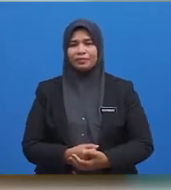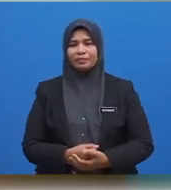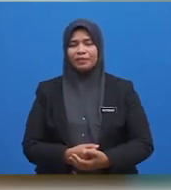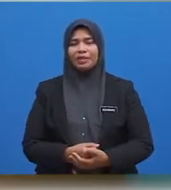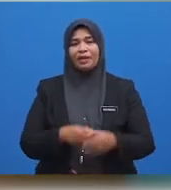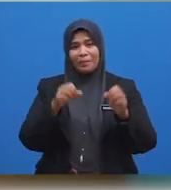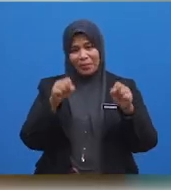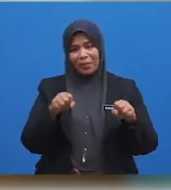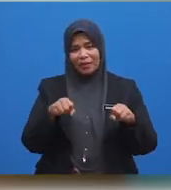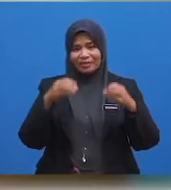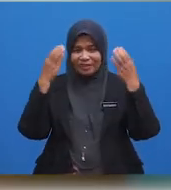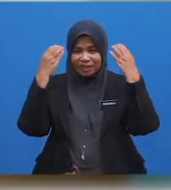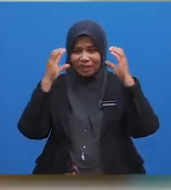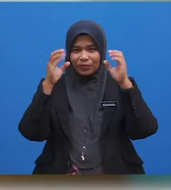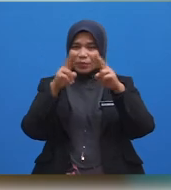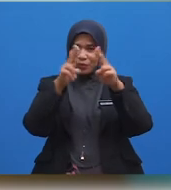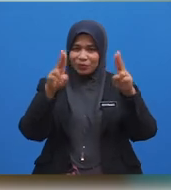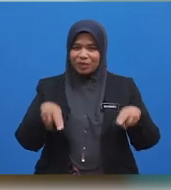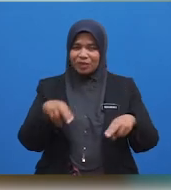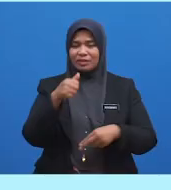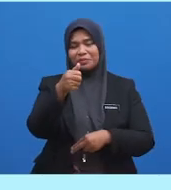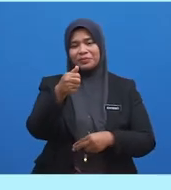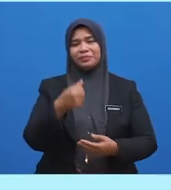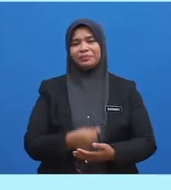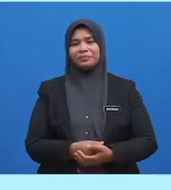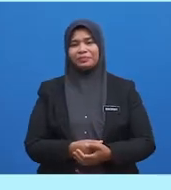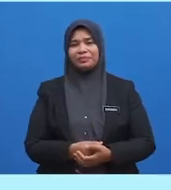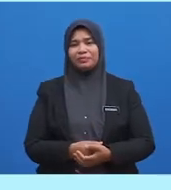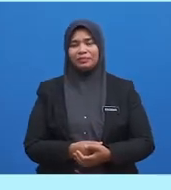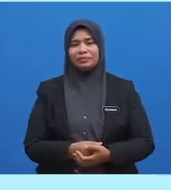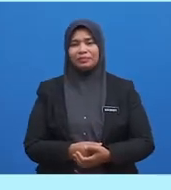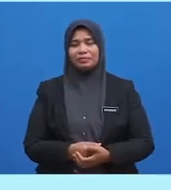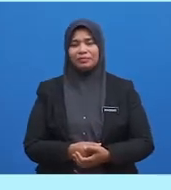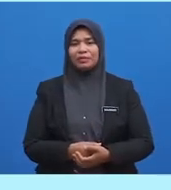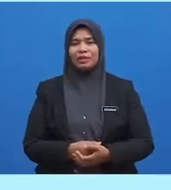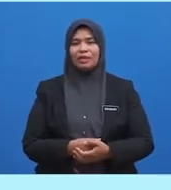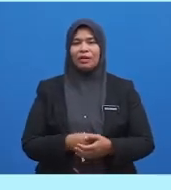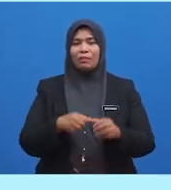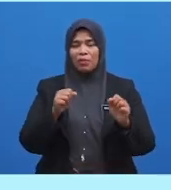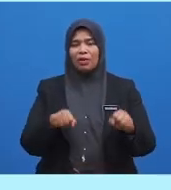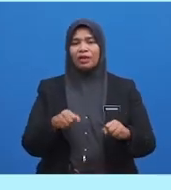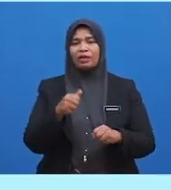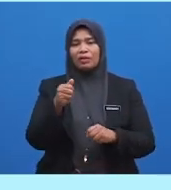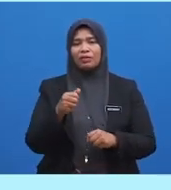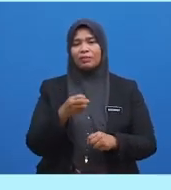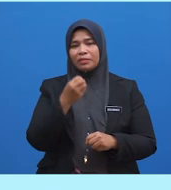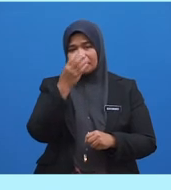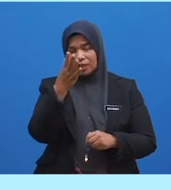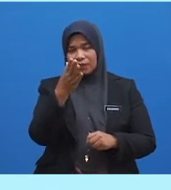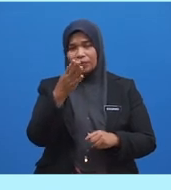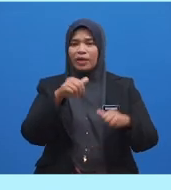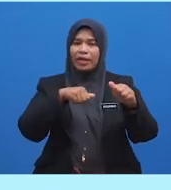Boleh Cikgu jika Hai boleh kamu sebutkan